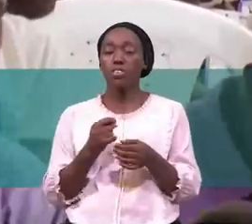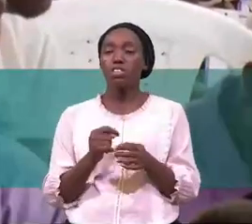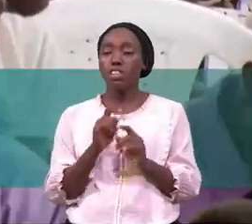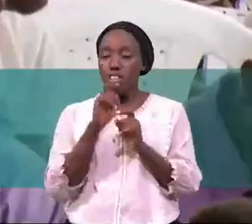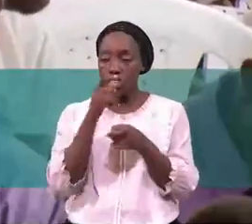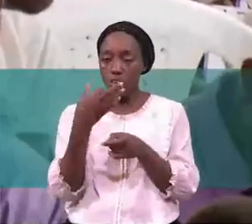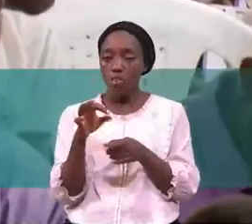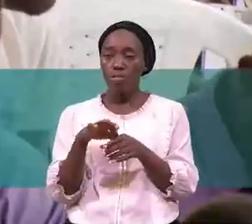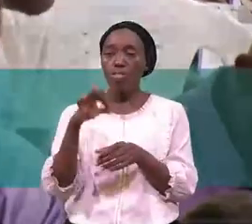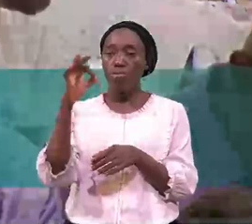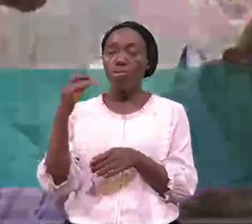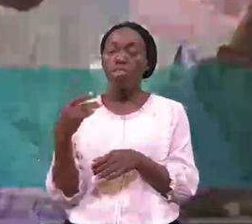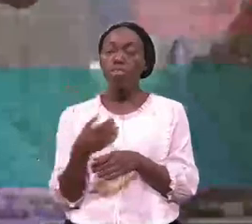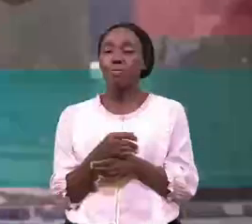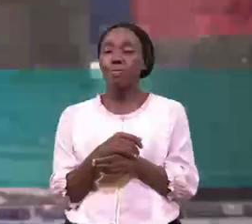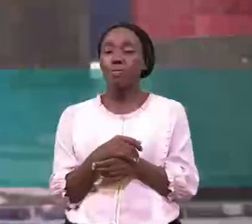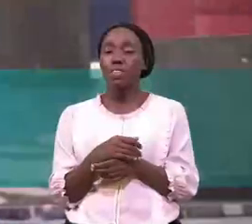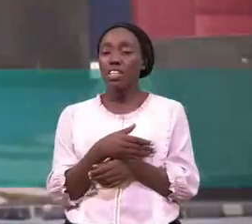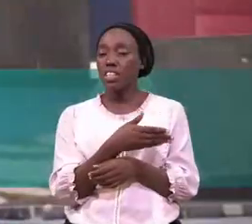Il y a la grâce par l'Esprit.